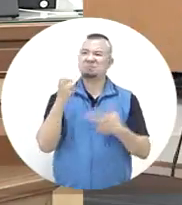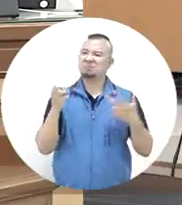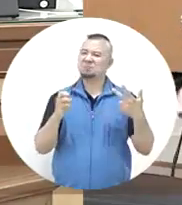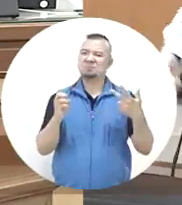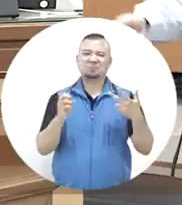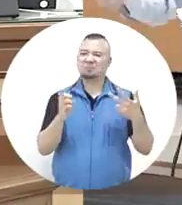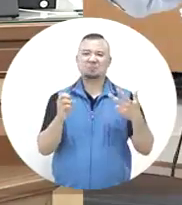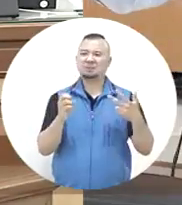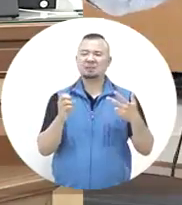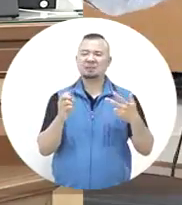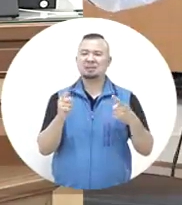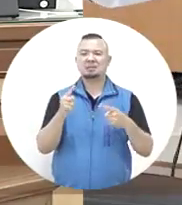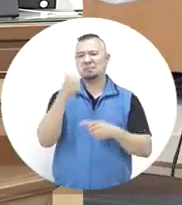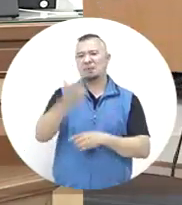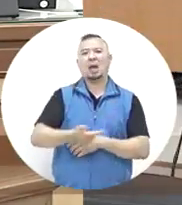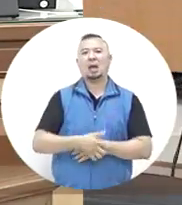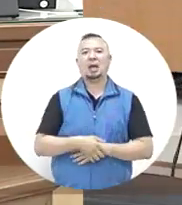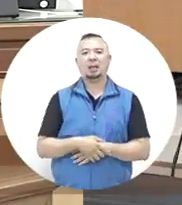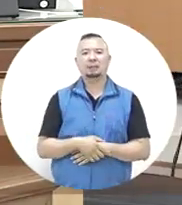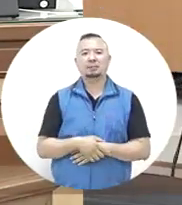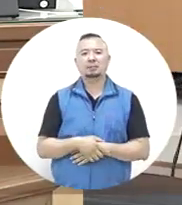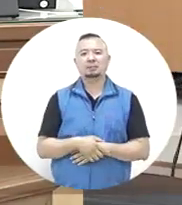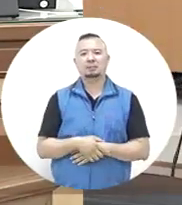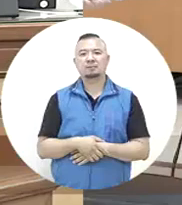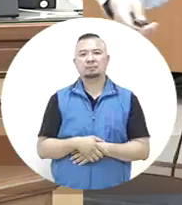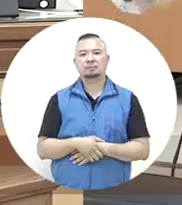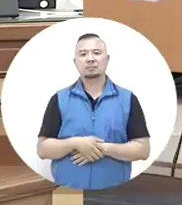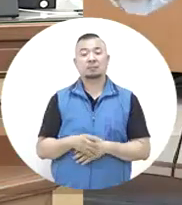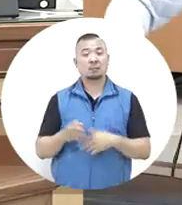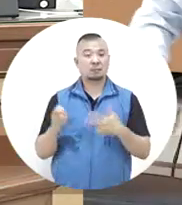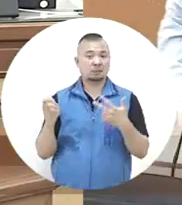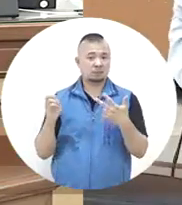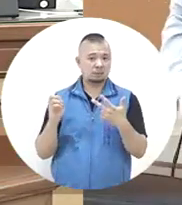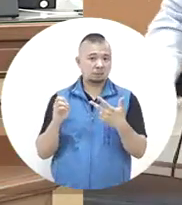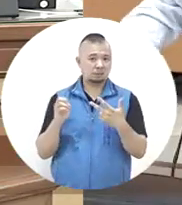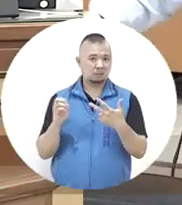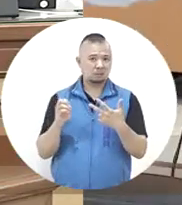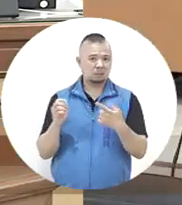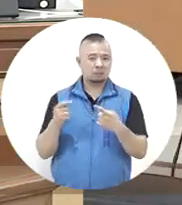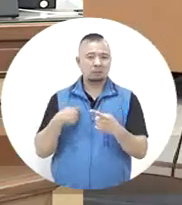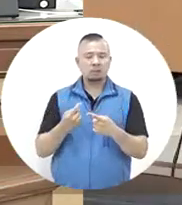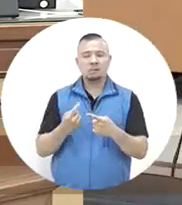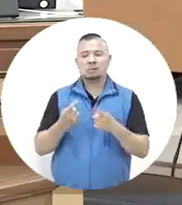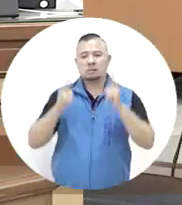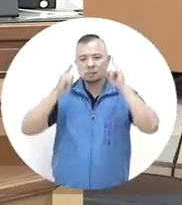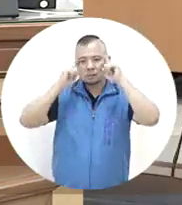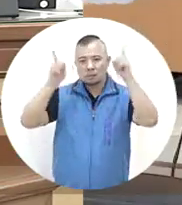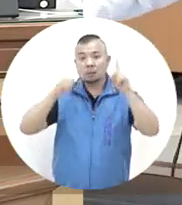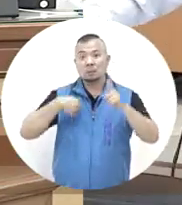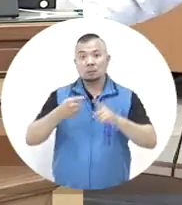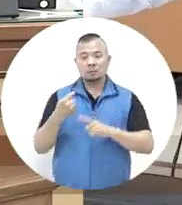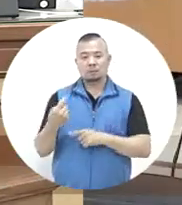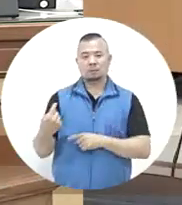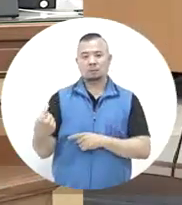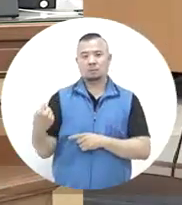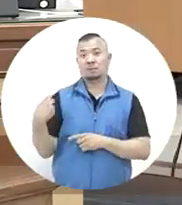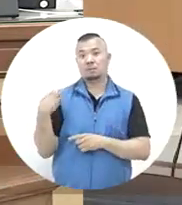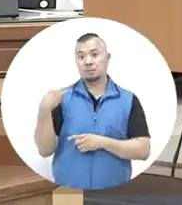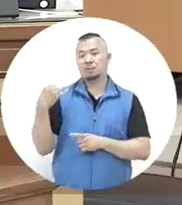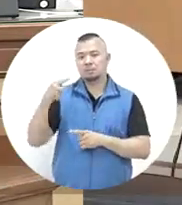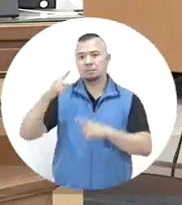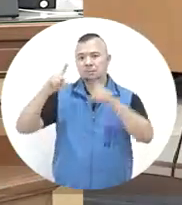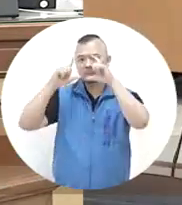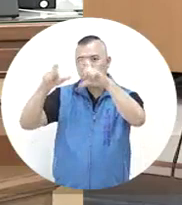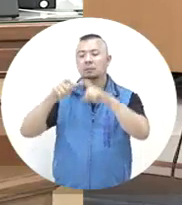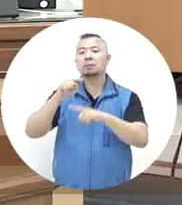吼，哦，这个7点哦，吼，而且7点讲到7点，我又很生气，吼，我前几天才去照相，吼，局那个市长可以